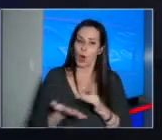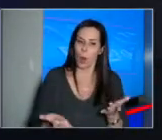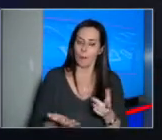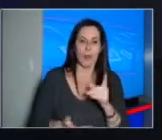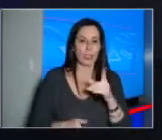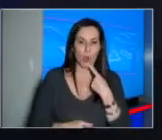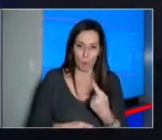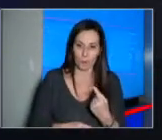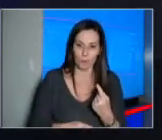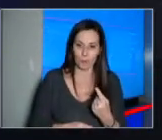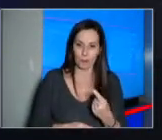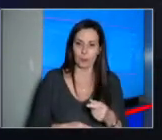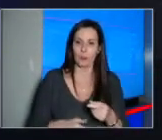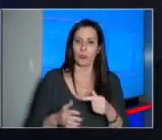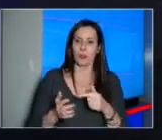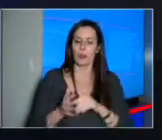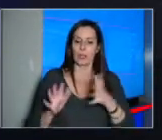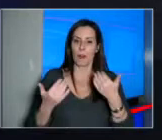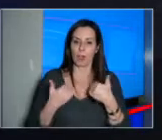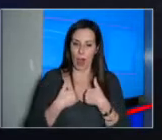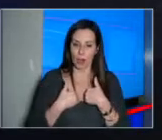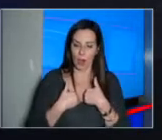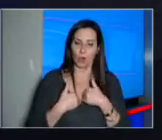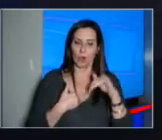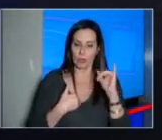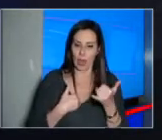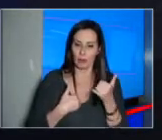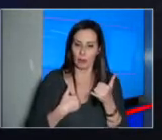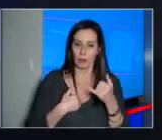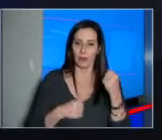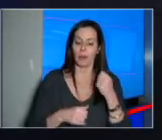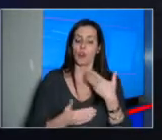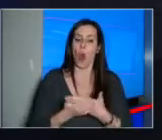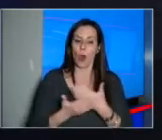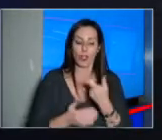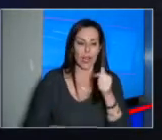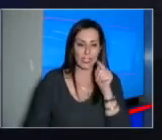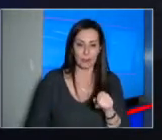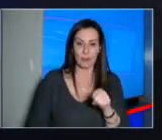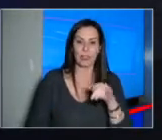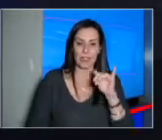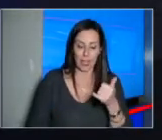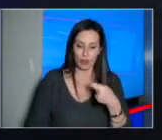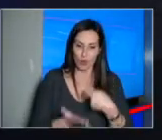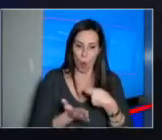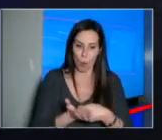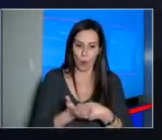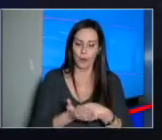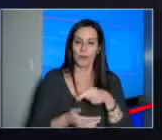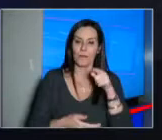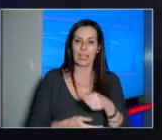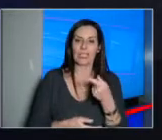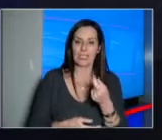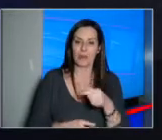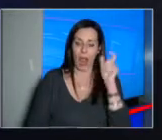פירוש הדבר, שככל שאנחנו אכן נתיב להוכיח שהכספים האלה אכן שולמו, והם